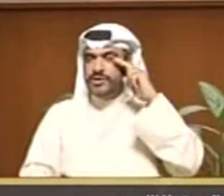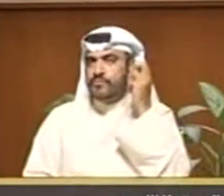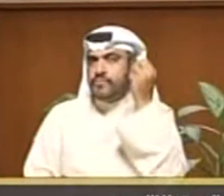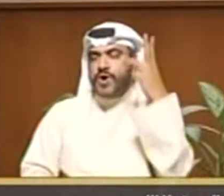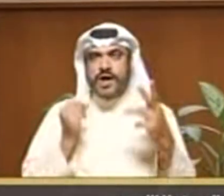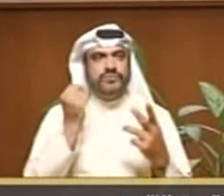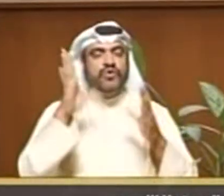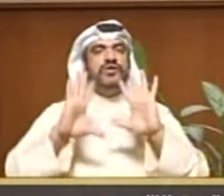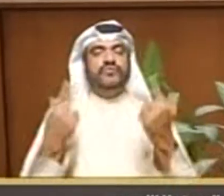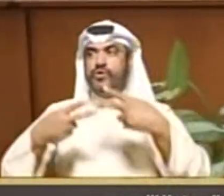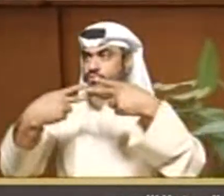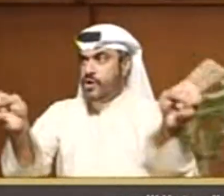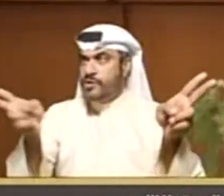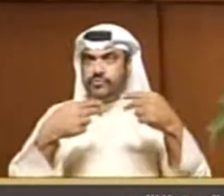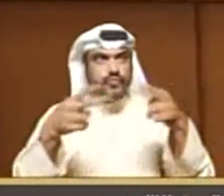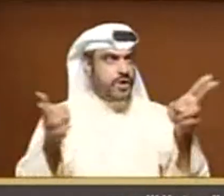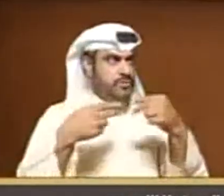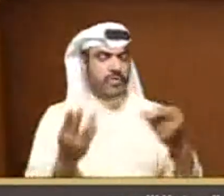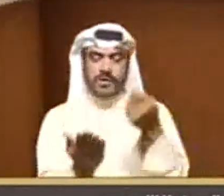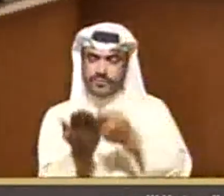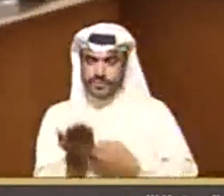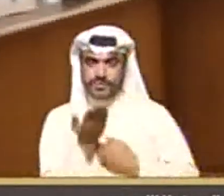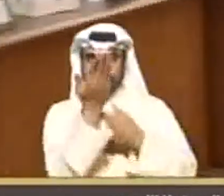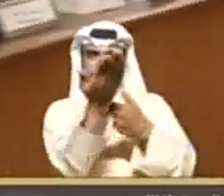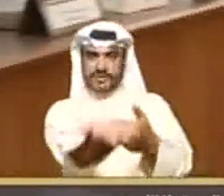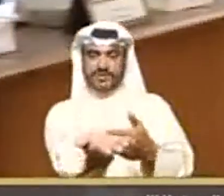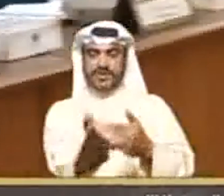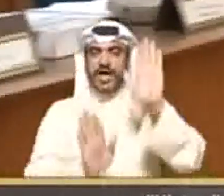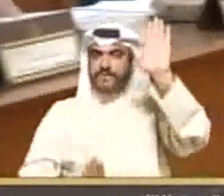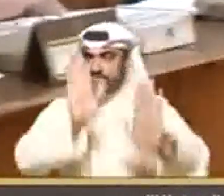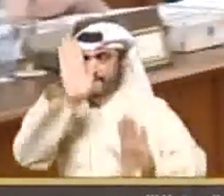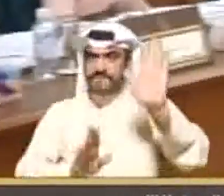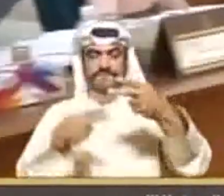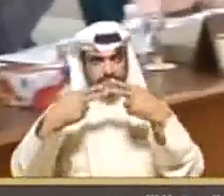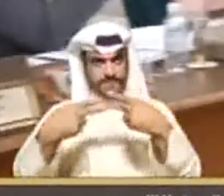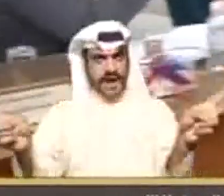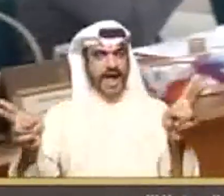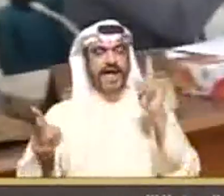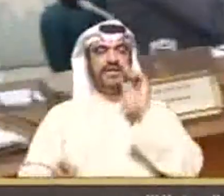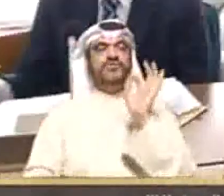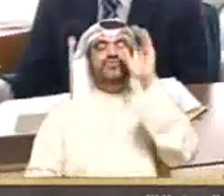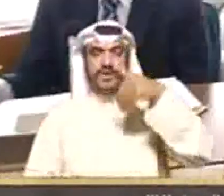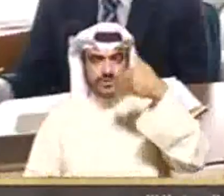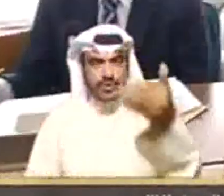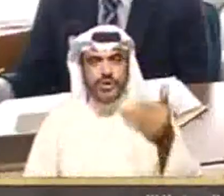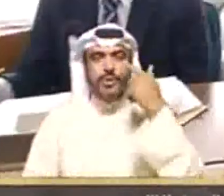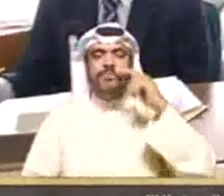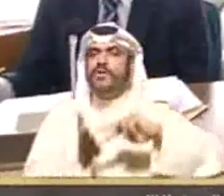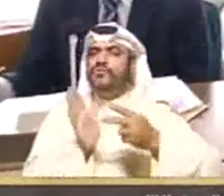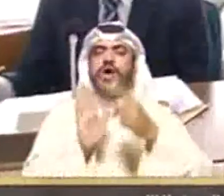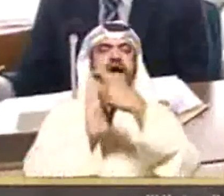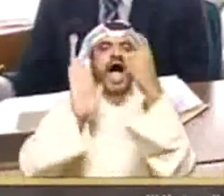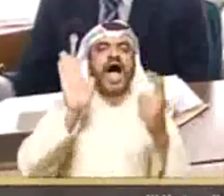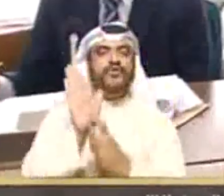النيابية وتمت الموافقة عليها وتحويلها إلى المجلس الذي وافق عليها في جلسته العادية والتكميلية، خصوصا فيما يتعلق